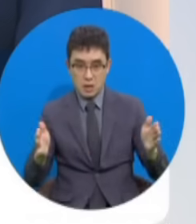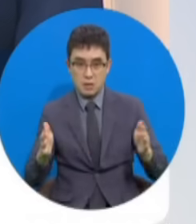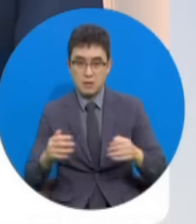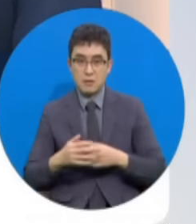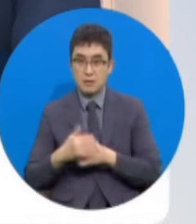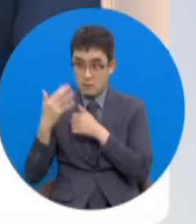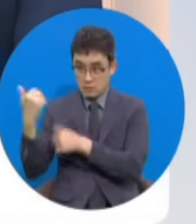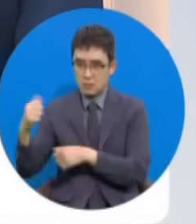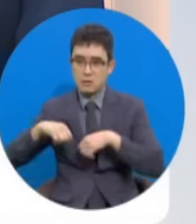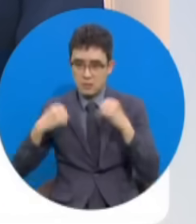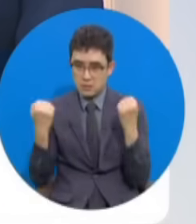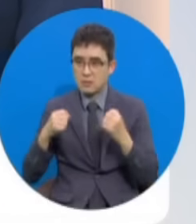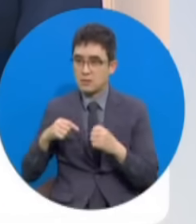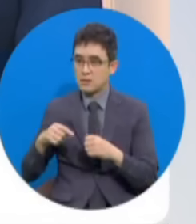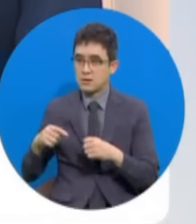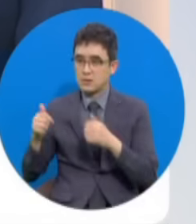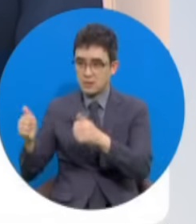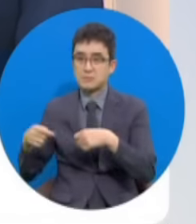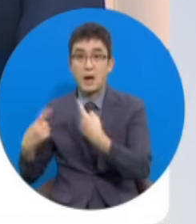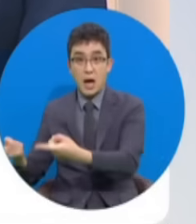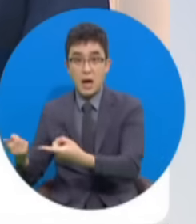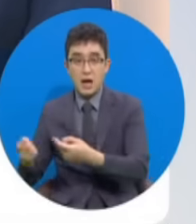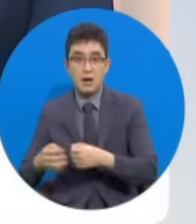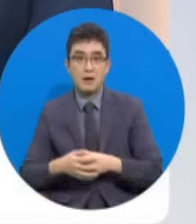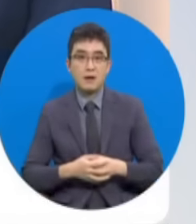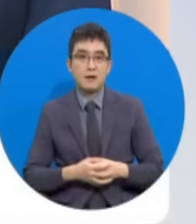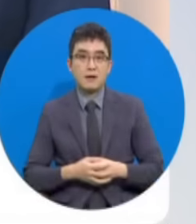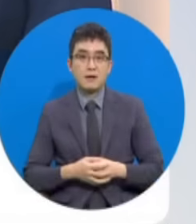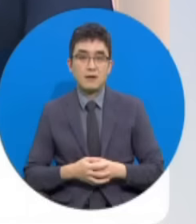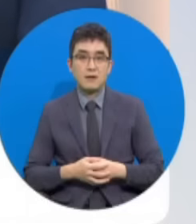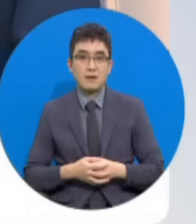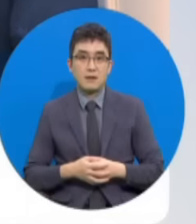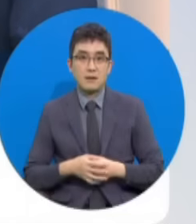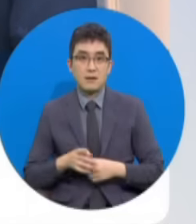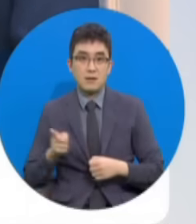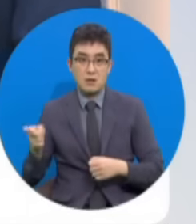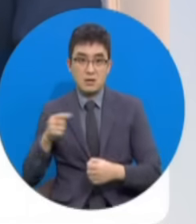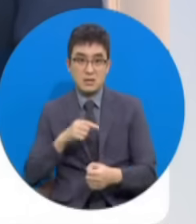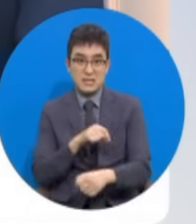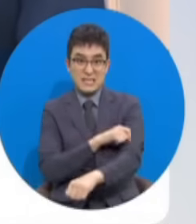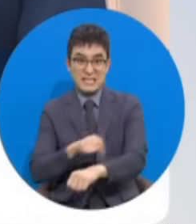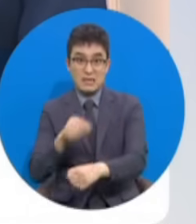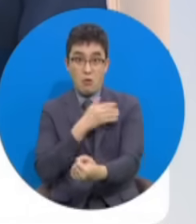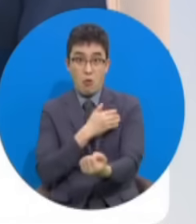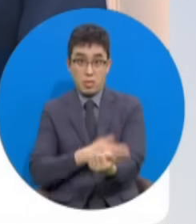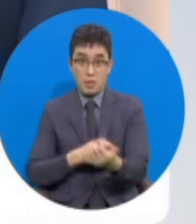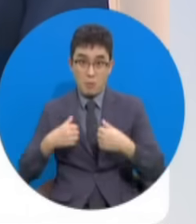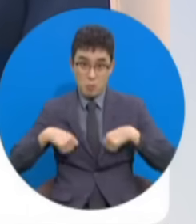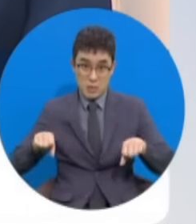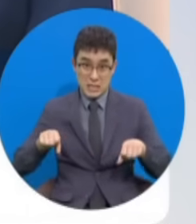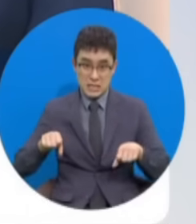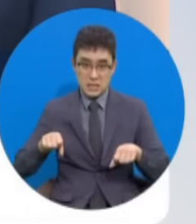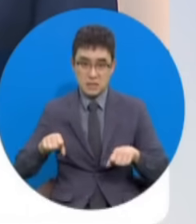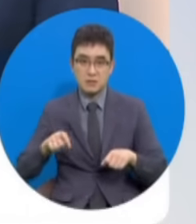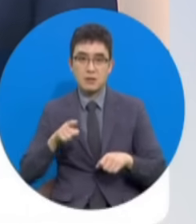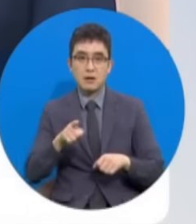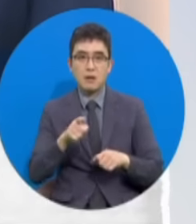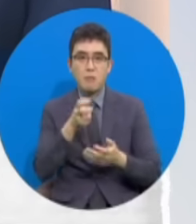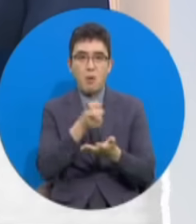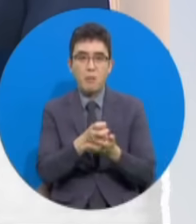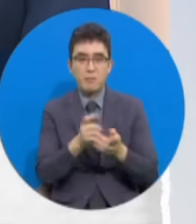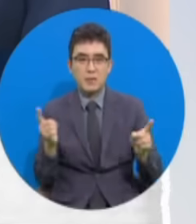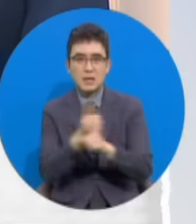청구를 받았던 겁니다. 그때 권성동 의원이 불체포특권에 대한 포기라고 얘기를 했었지만 예. 실제 법률 개정까지는 이루어지지